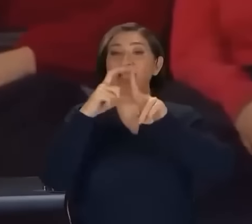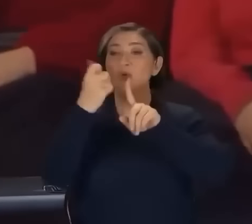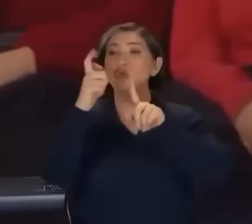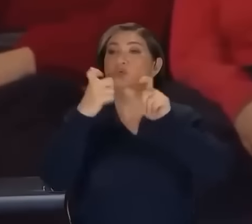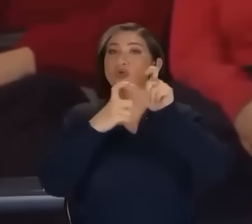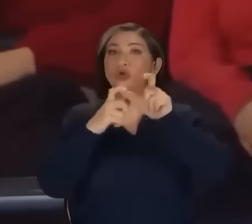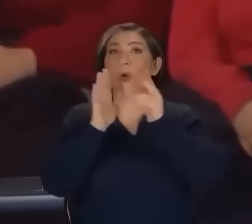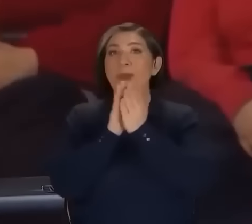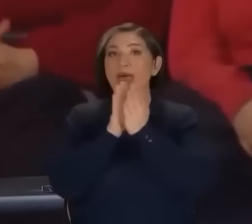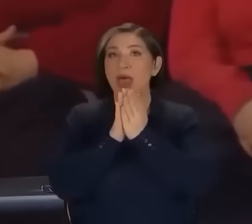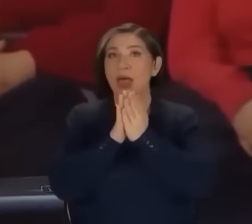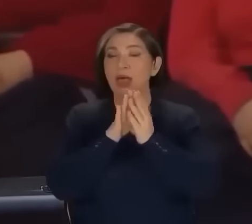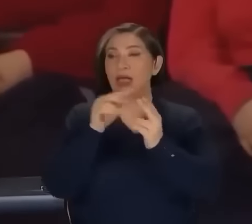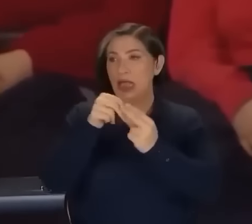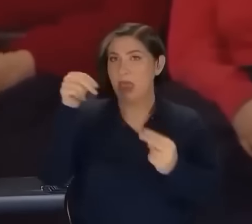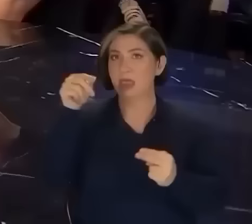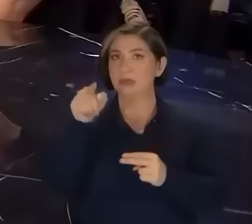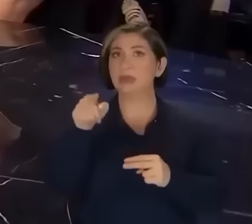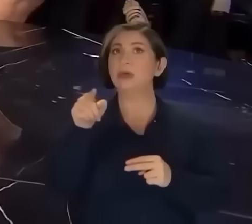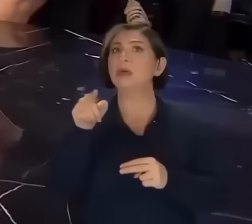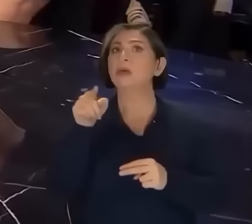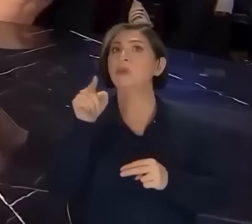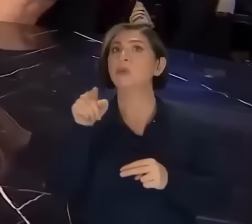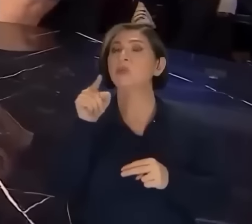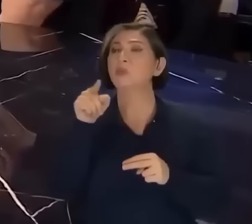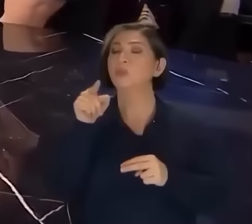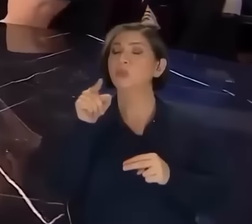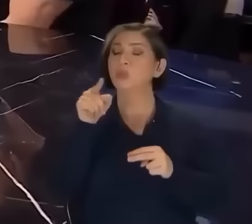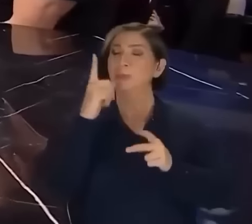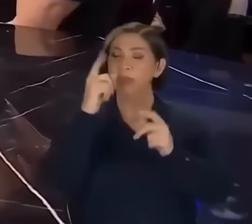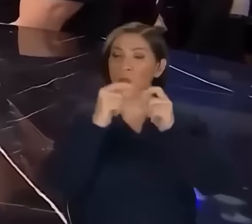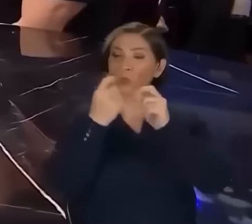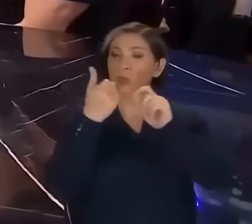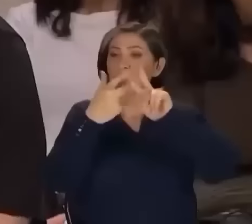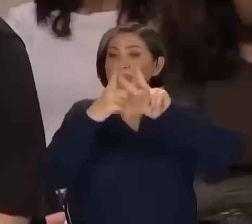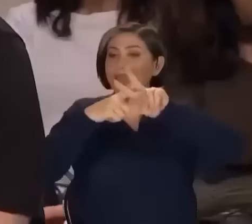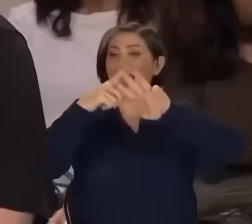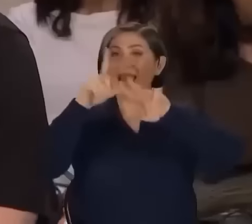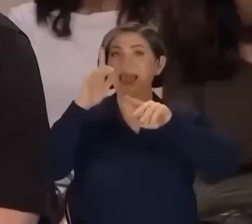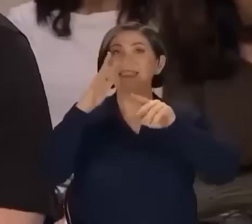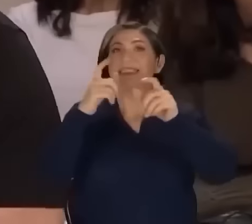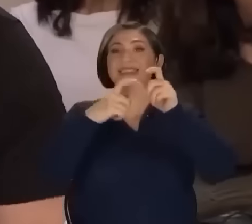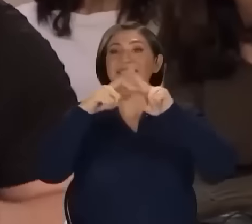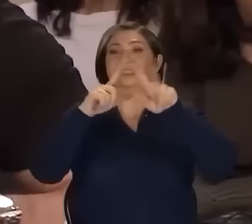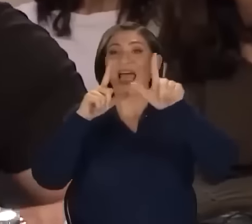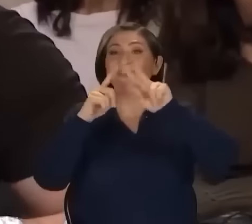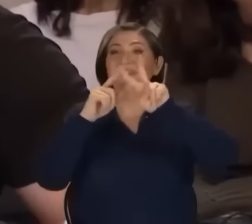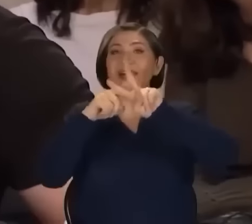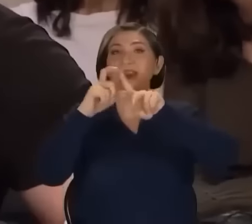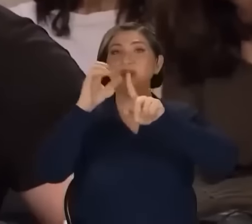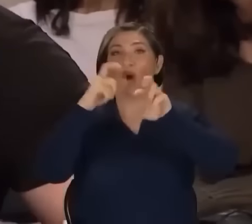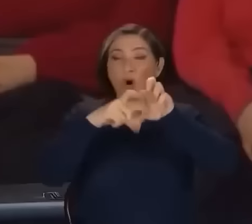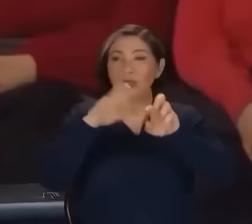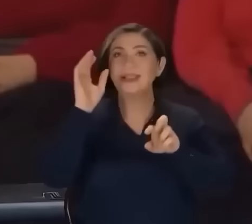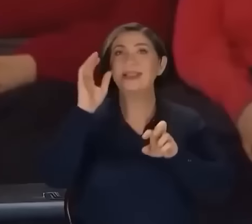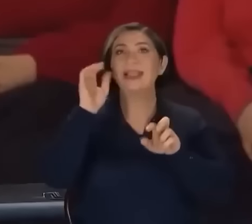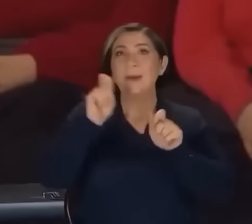lş andal hikayesi bu Bunuel işte şeyler Salvador diler filan beraber